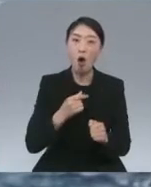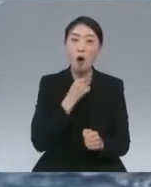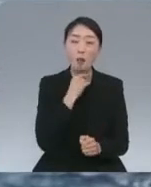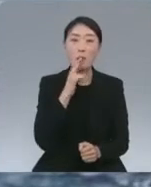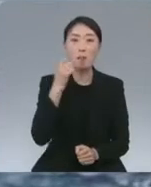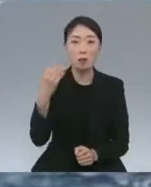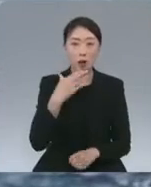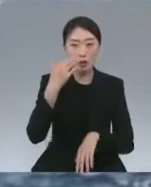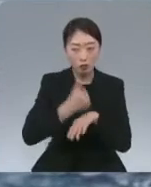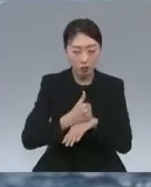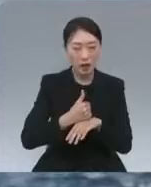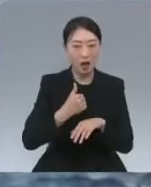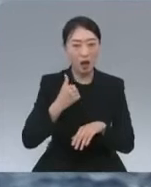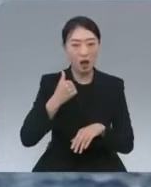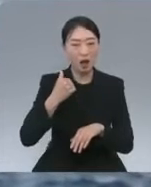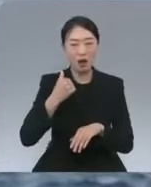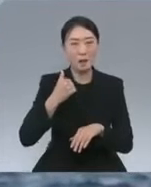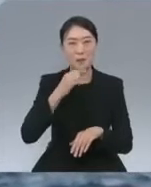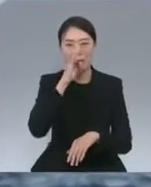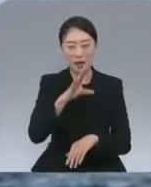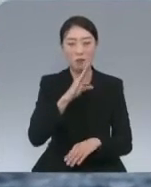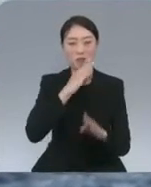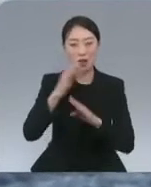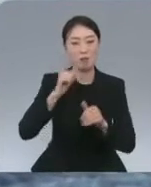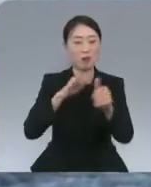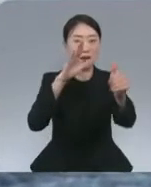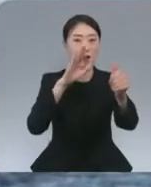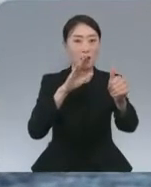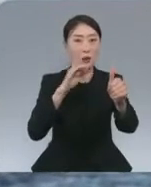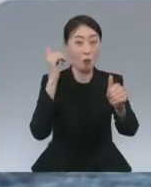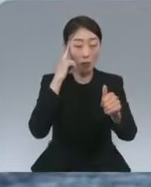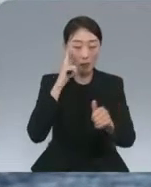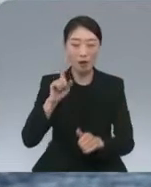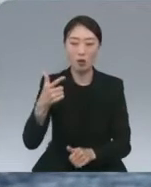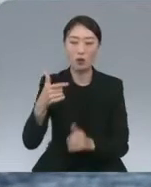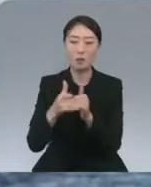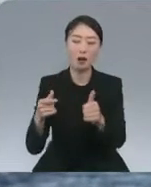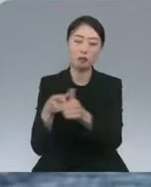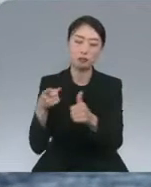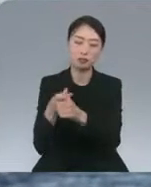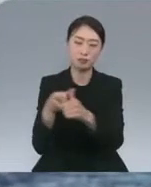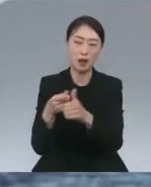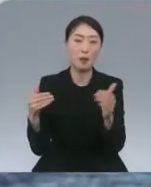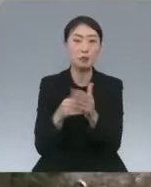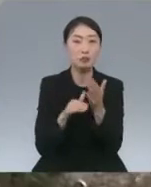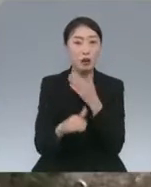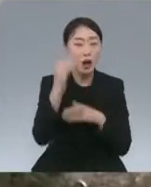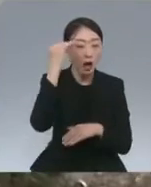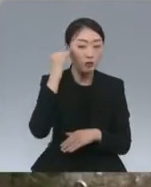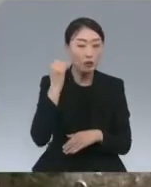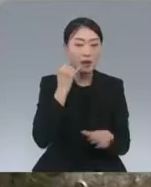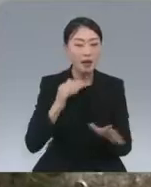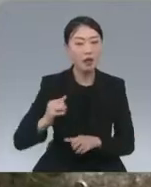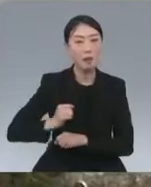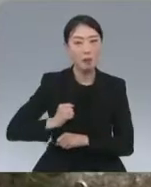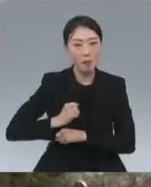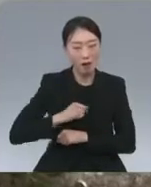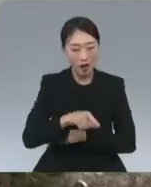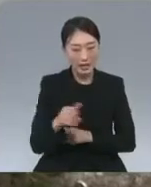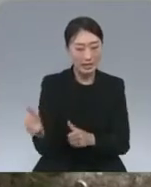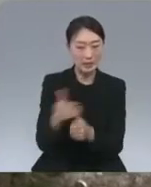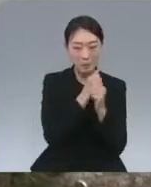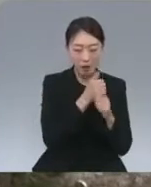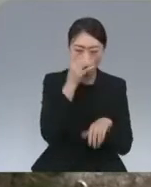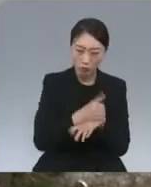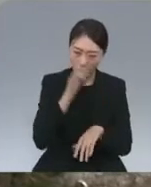et on s'interroge aussi toujours sur la sincérité de leurs déclarations de faire défection au sud le gouvernement d'alors celui de moudjahidine